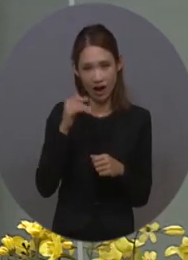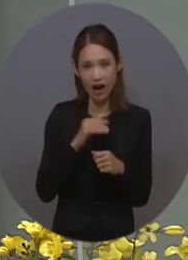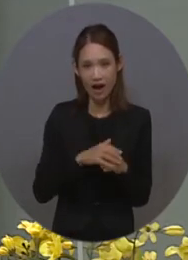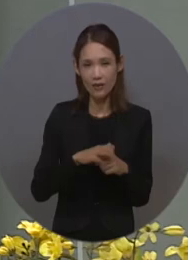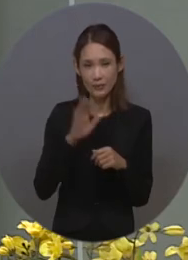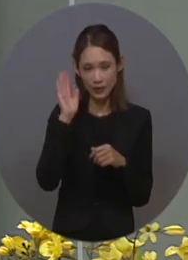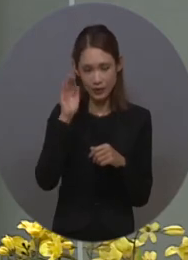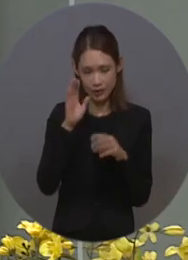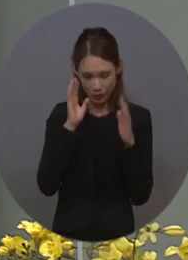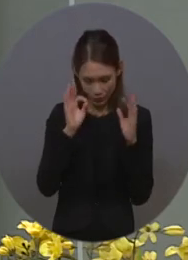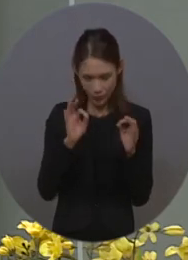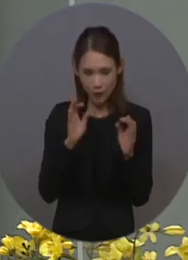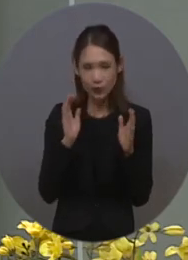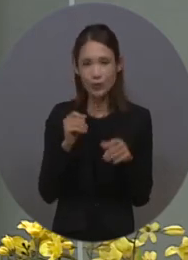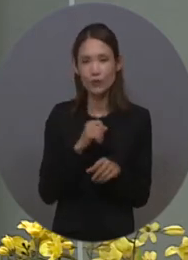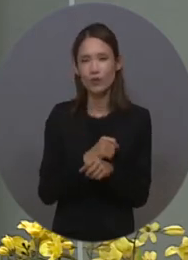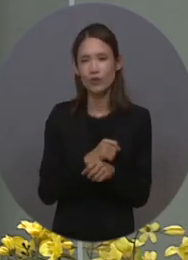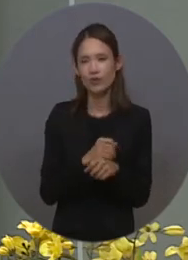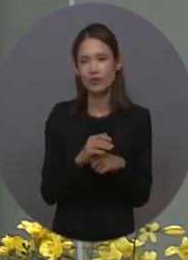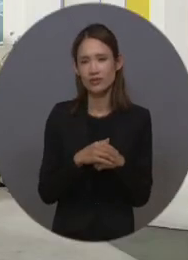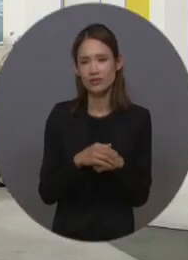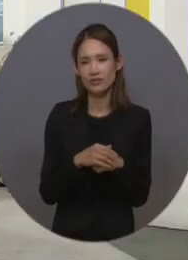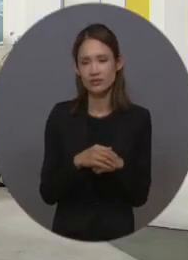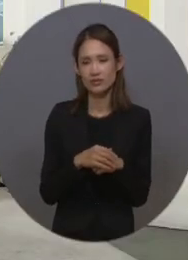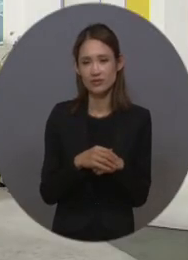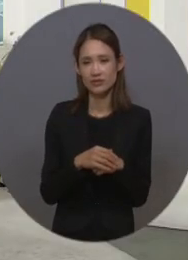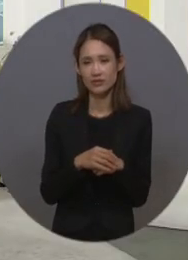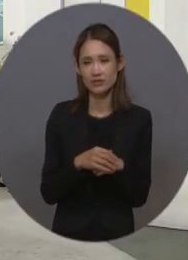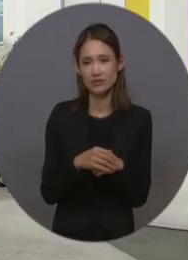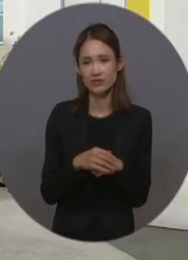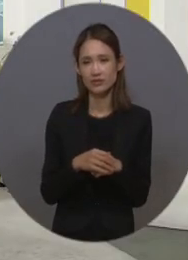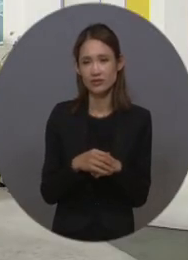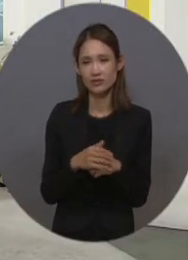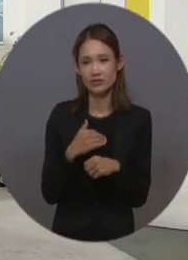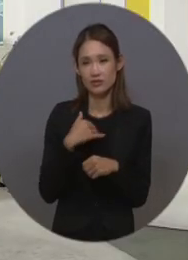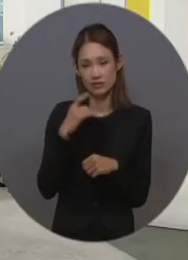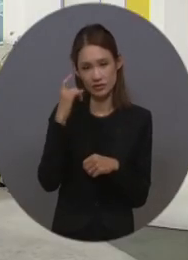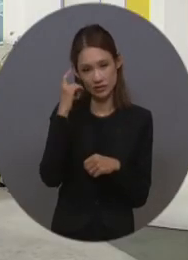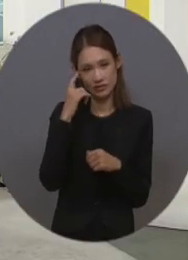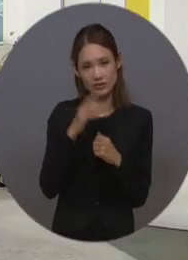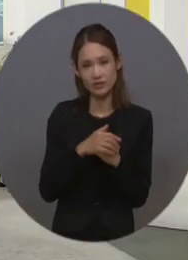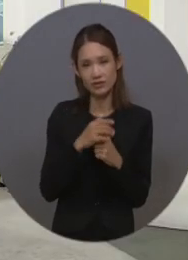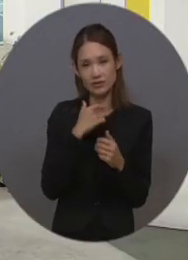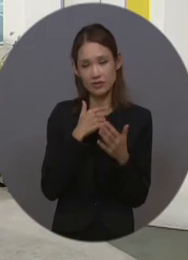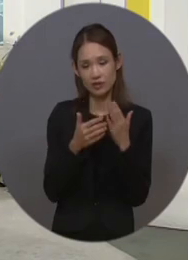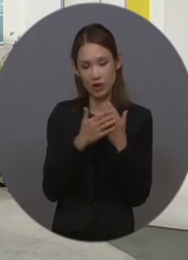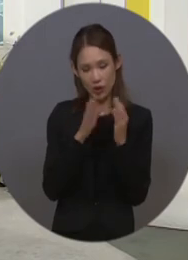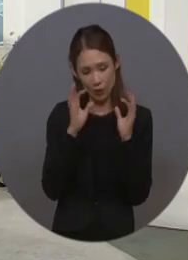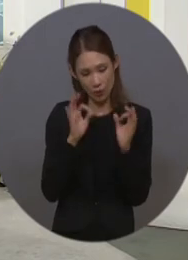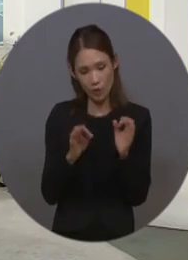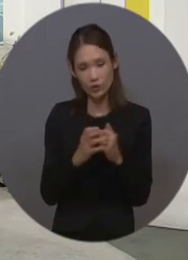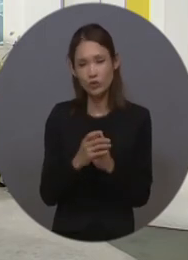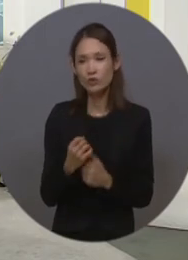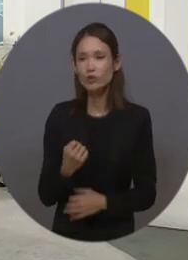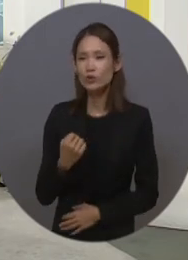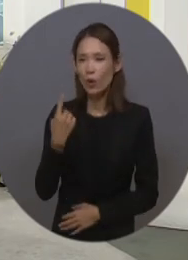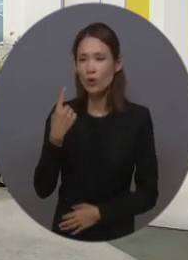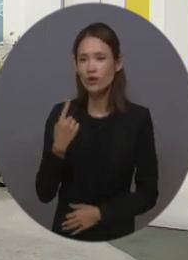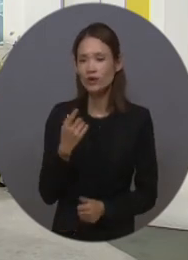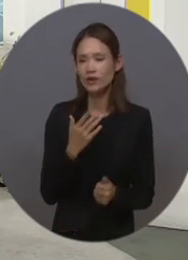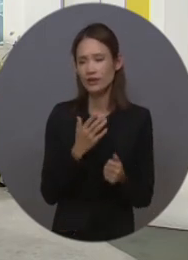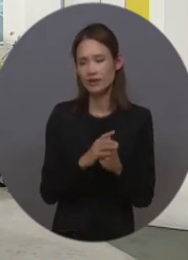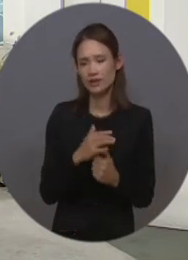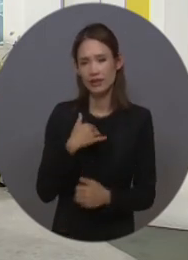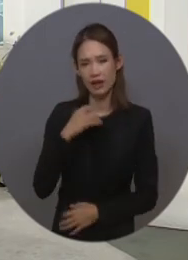미래를 보고 공부하셨네요. 네, 네. 이제 그 제가 생각할 때 제 경험상 보면 네. 동기부여